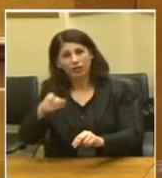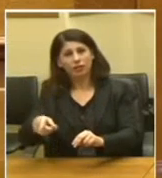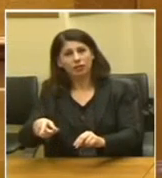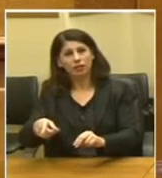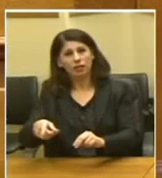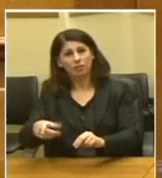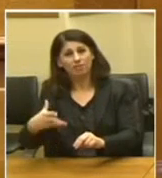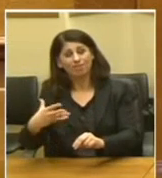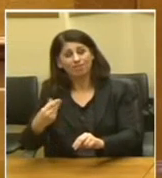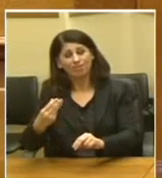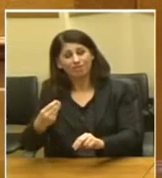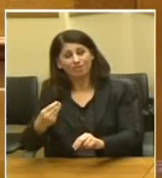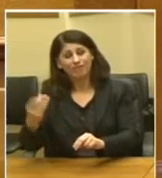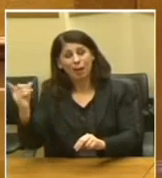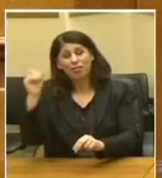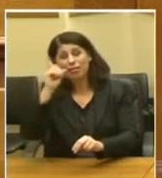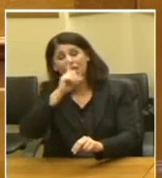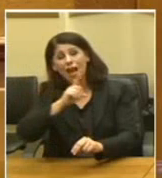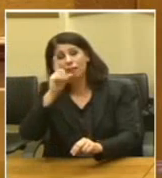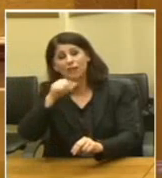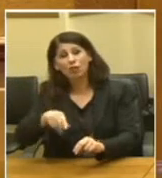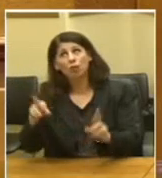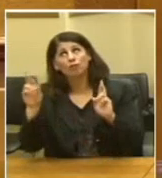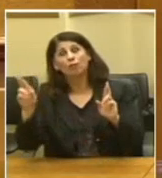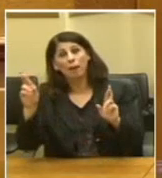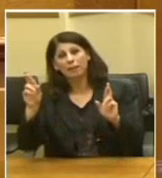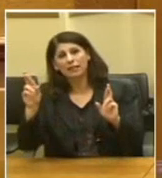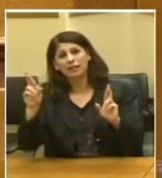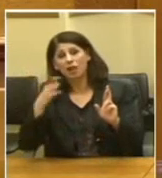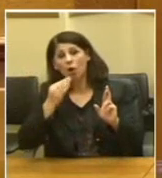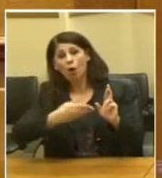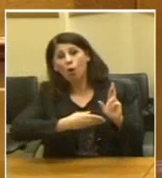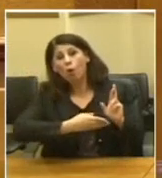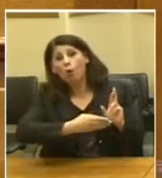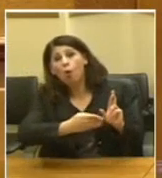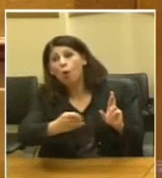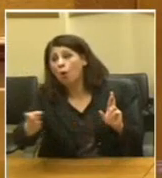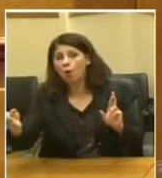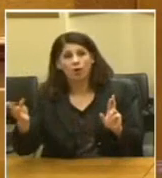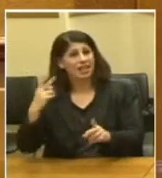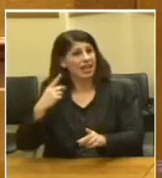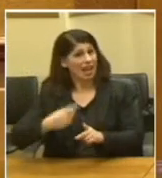δεινή διάψευση των προσδοκιών σας. Διότι όλος ο ελληνικός λαός θα